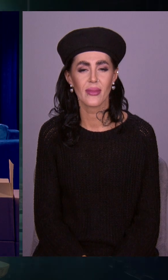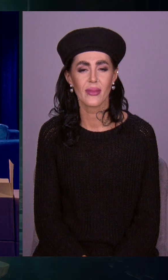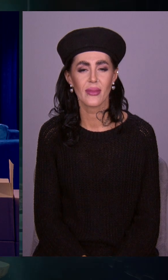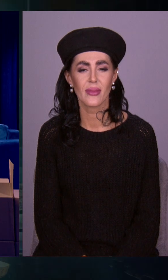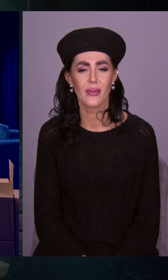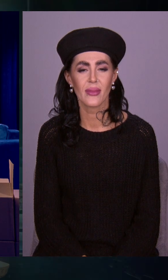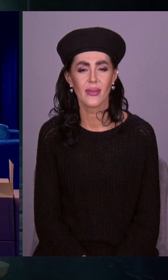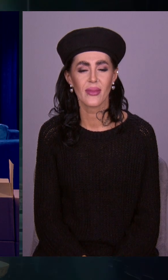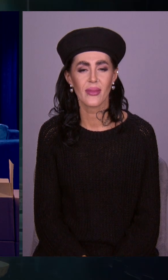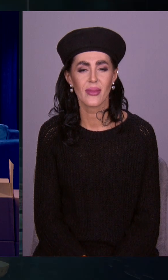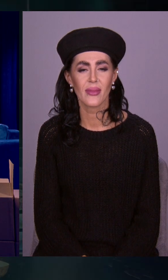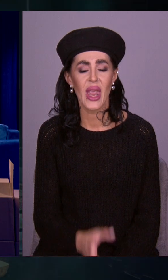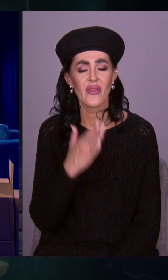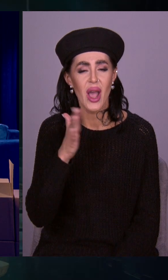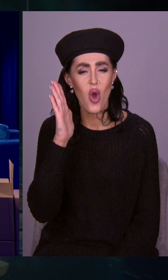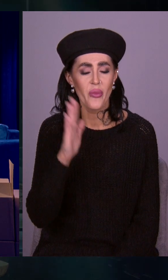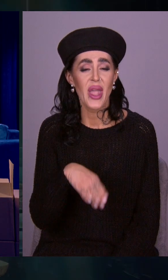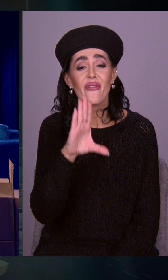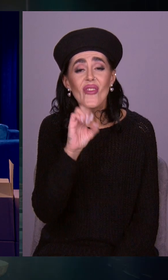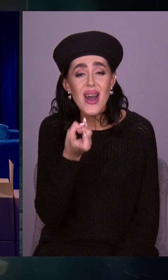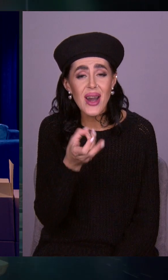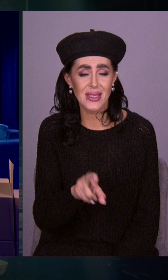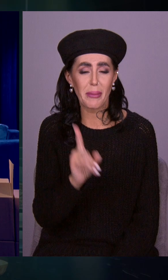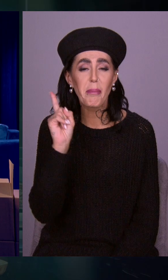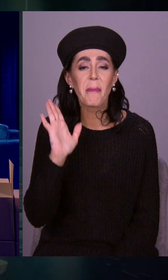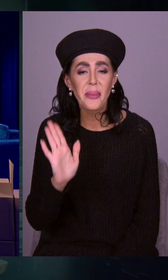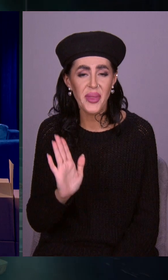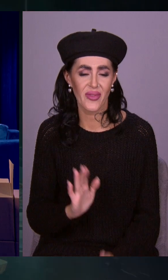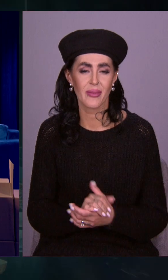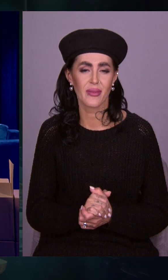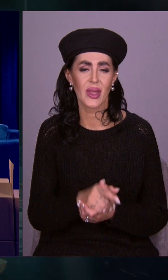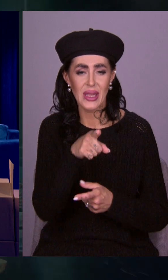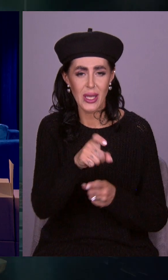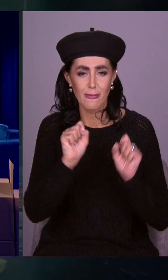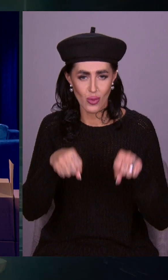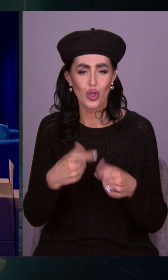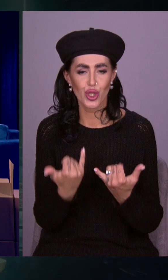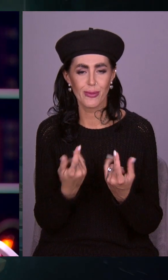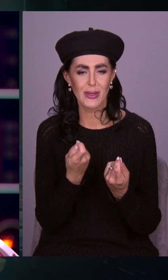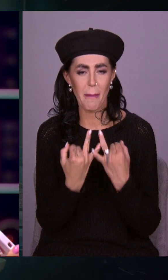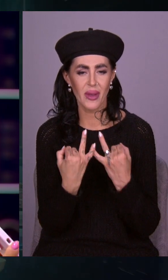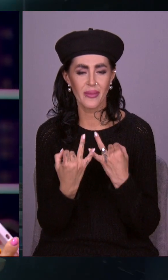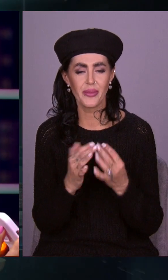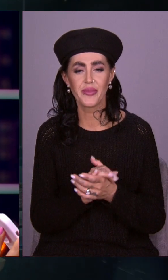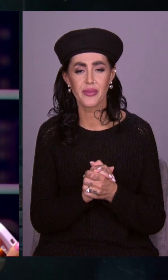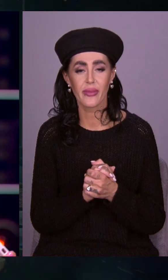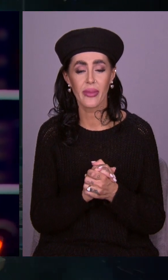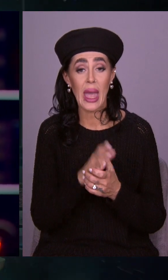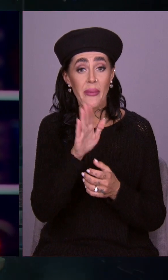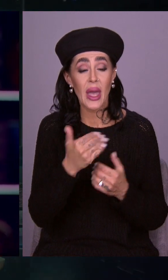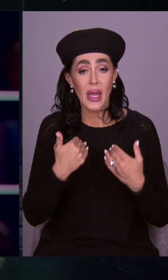Алло? Васечка, привіт. Привіт. Ти можеш зараз спілкуватись? Так. Слухай,